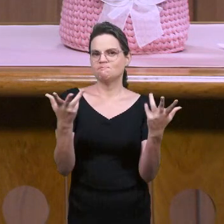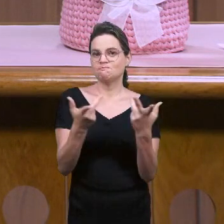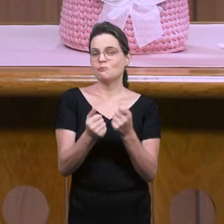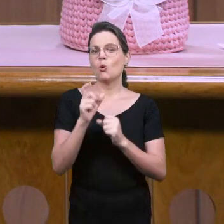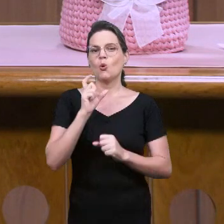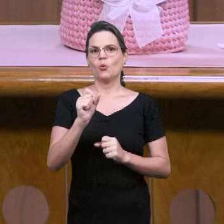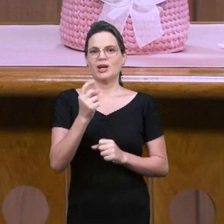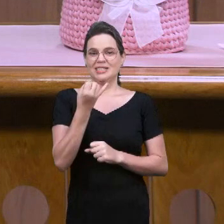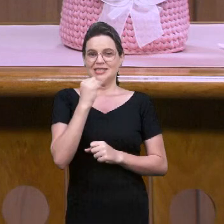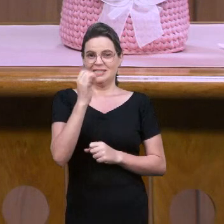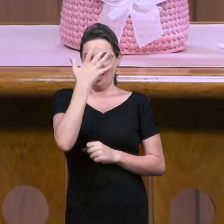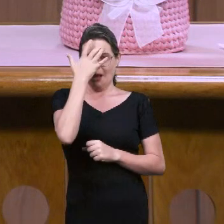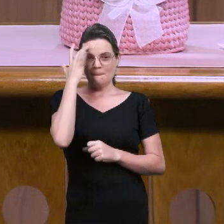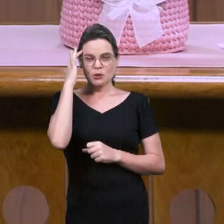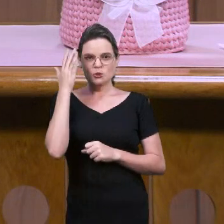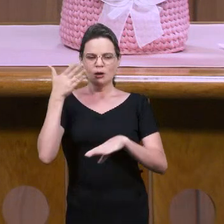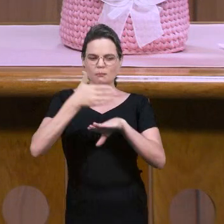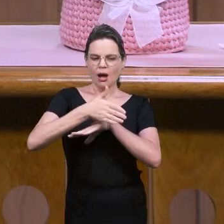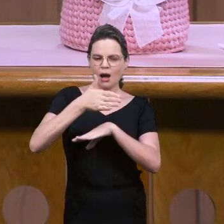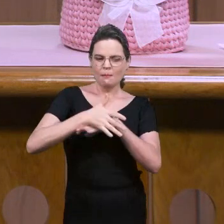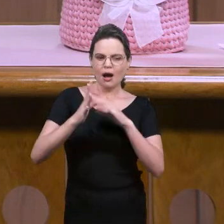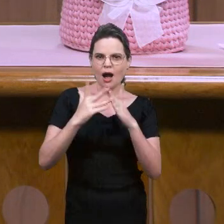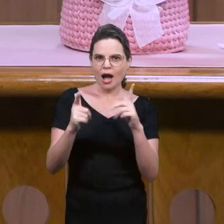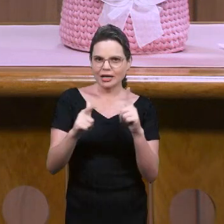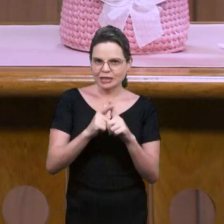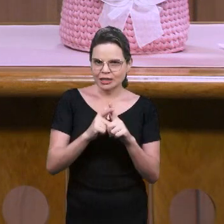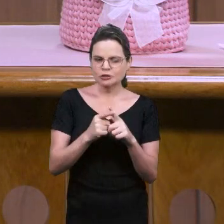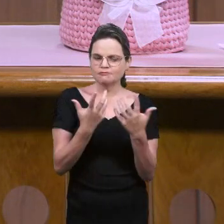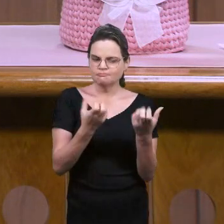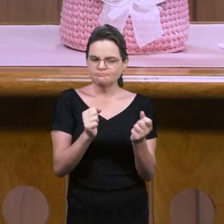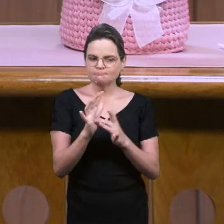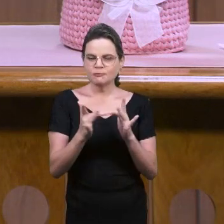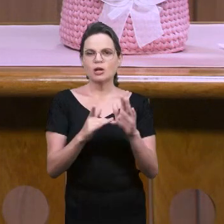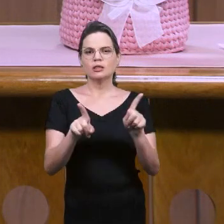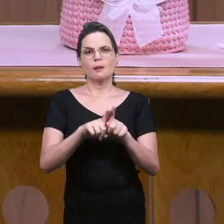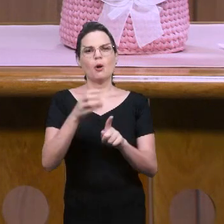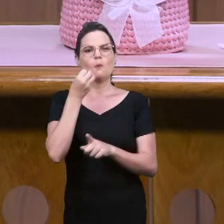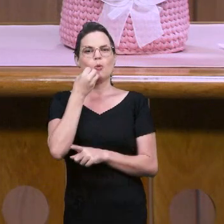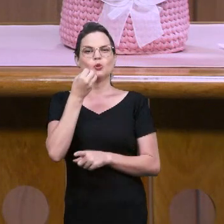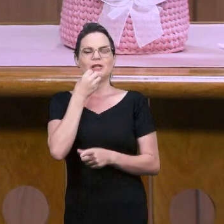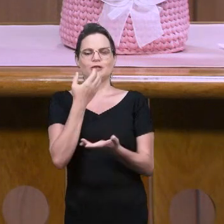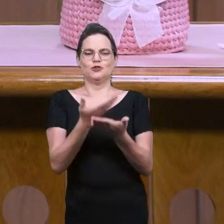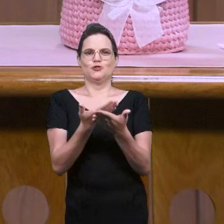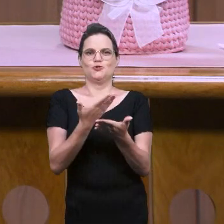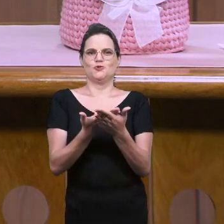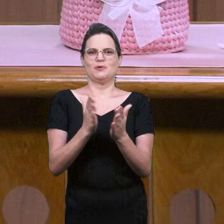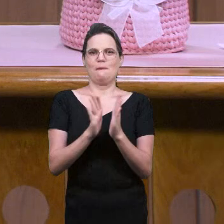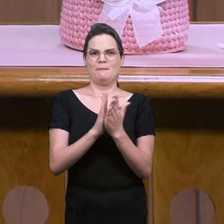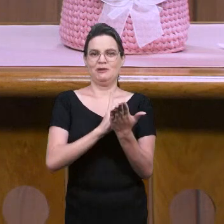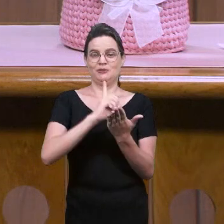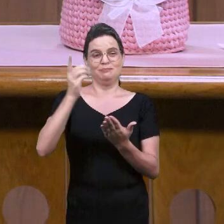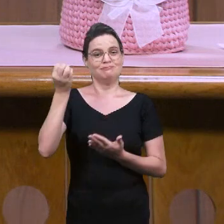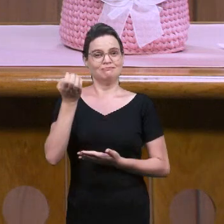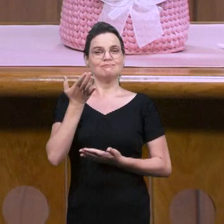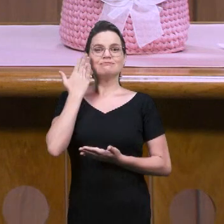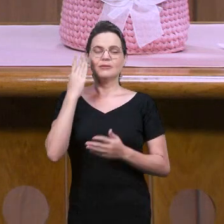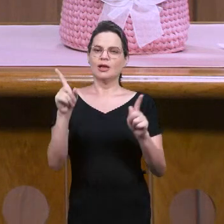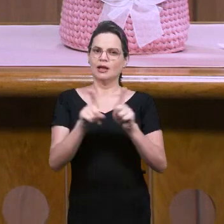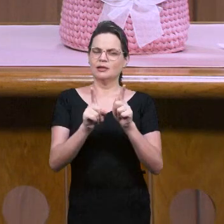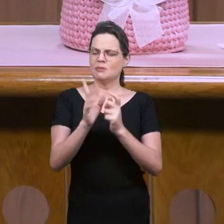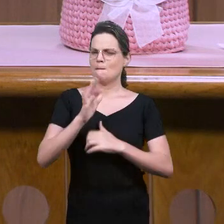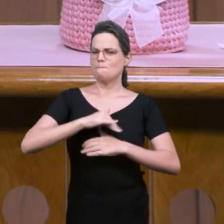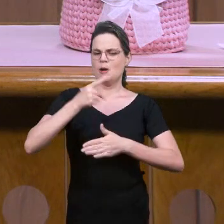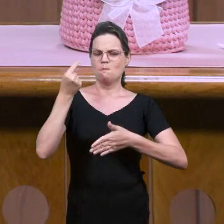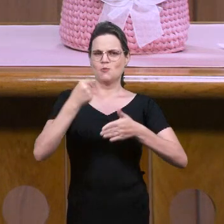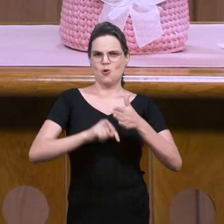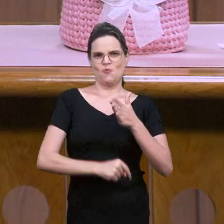dit. Ceux qui arrivent à l'église, ils ont aussi l'opportunité d'étudier la parole révélée au-delà